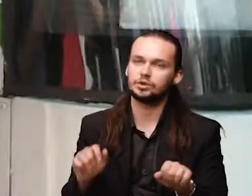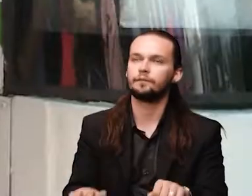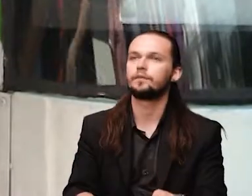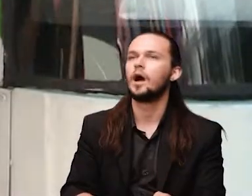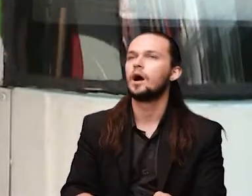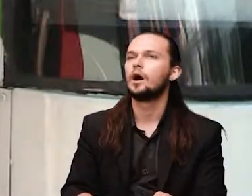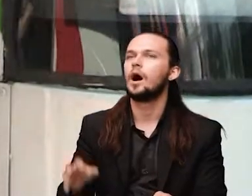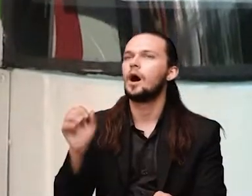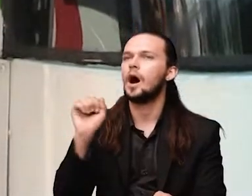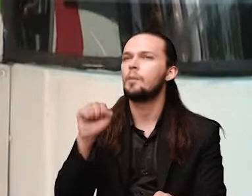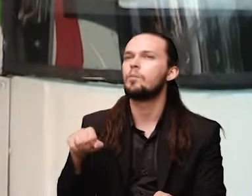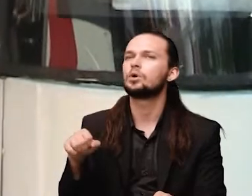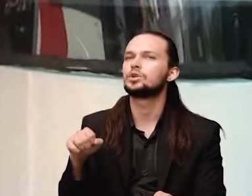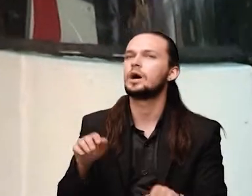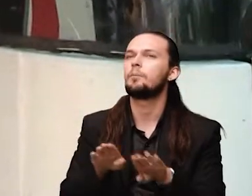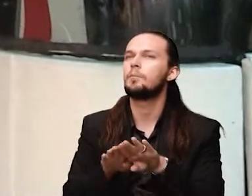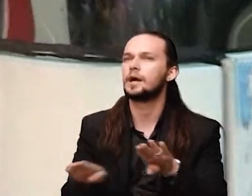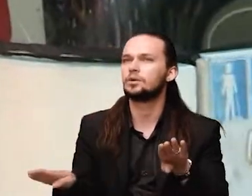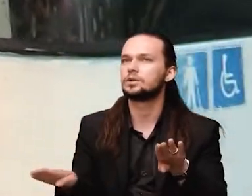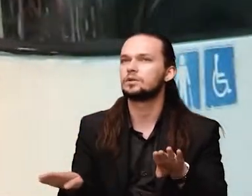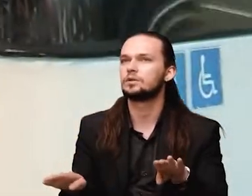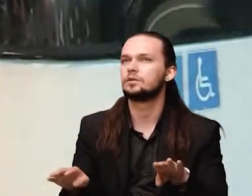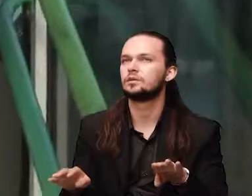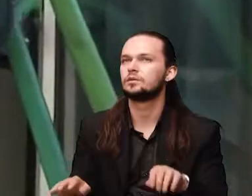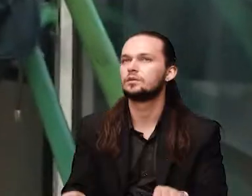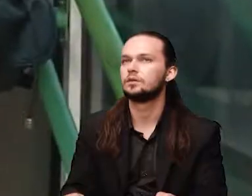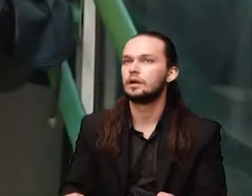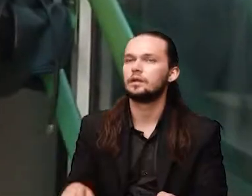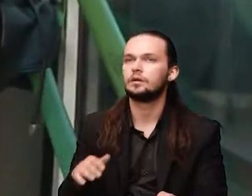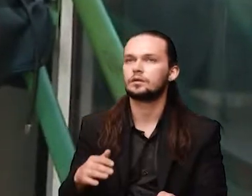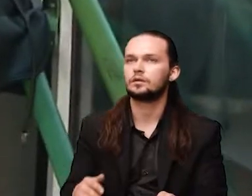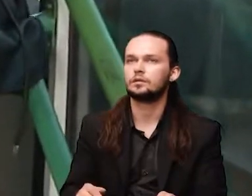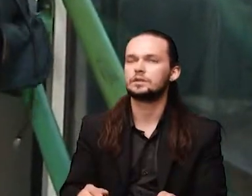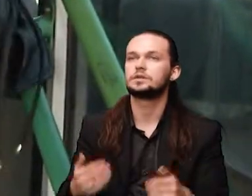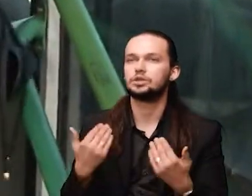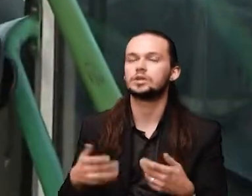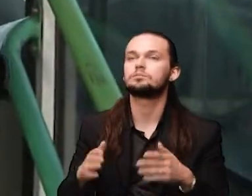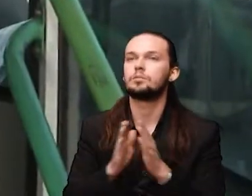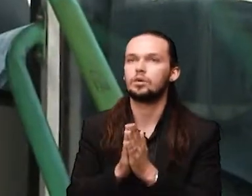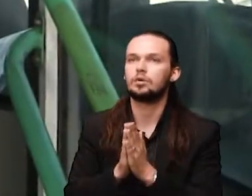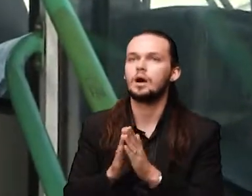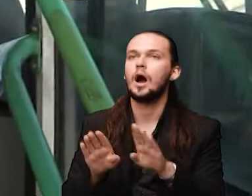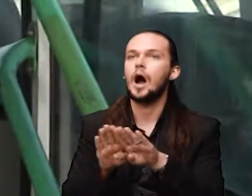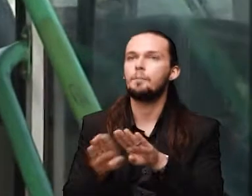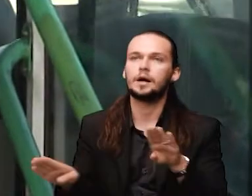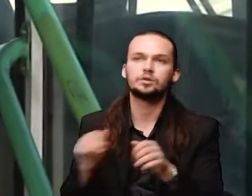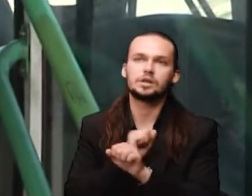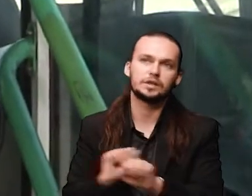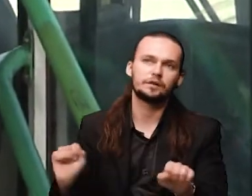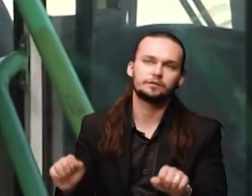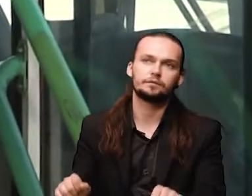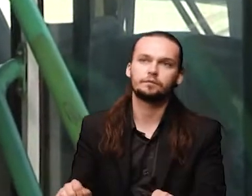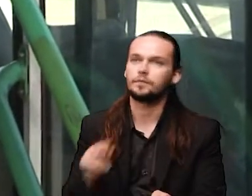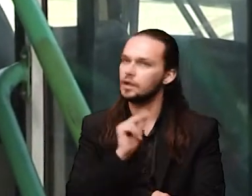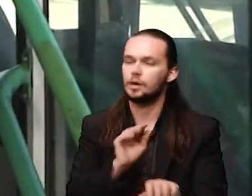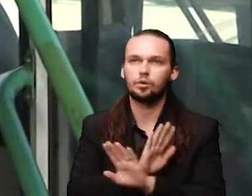получилось. Простите, пожалуйста, а можно нам пандус вытащить? Давай, я сейчас помогу. Да, давайте. А вытащить его нельзя